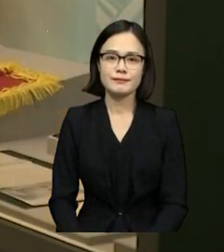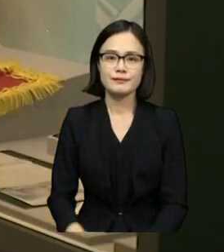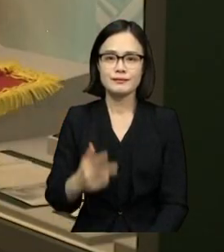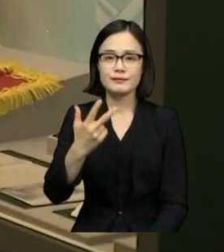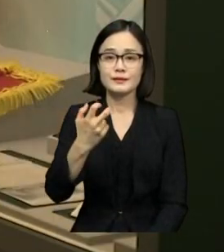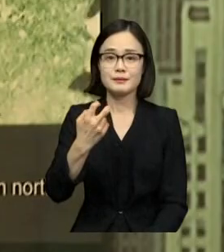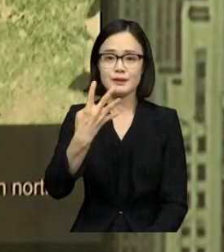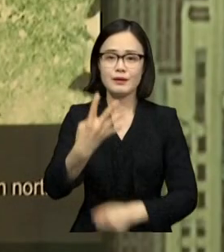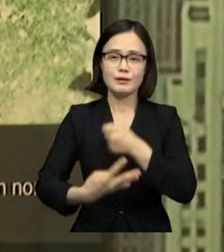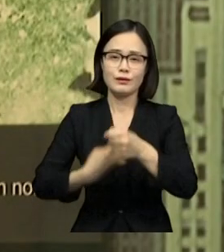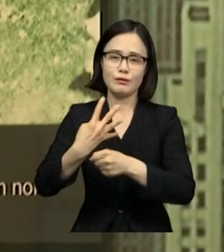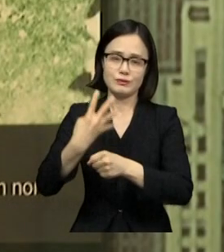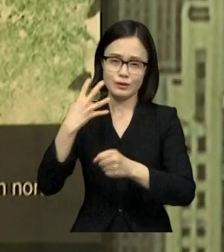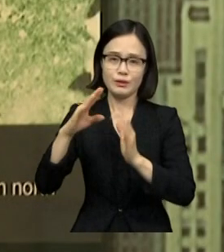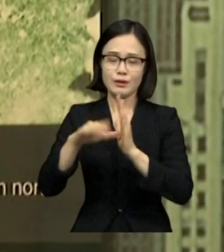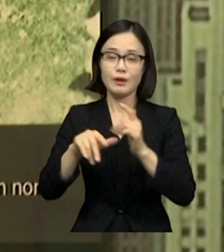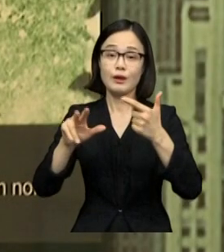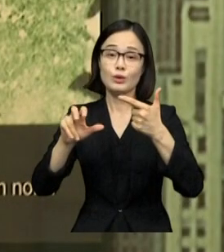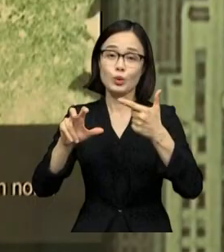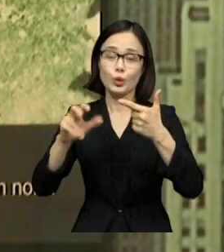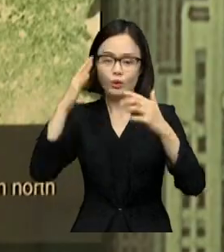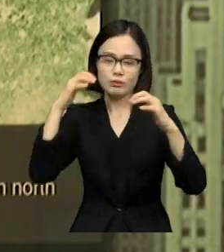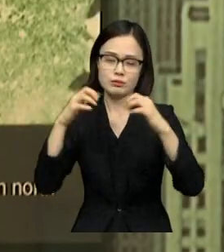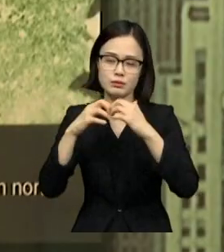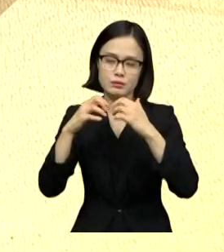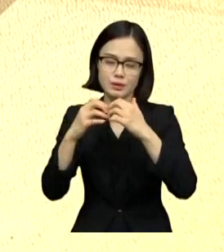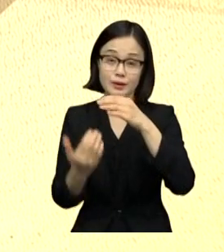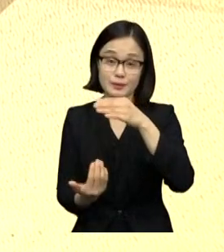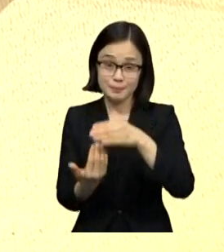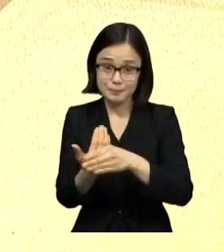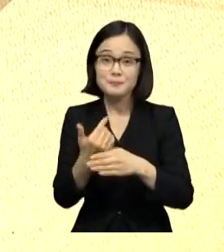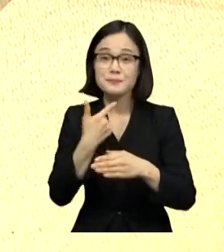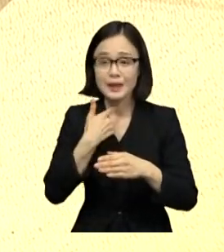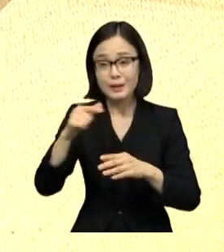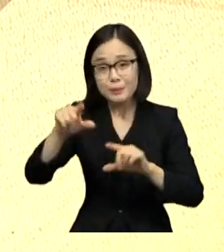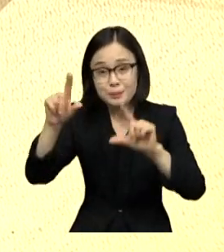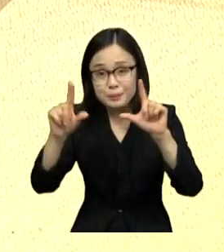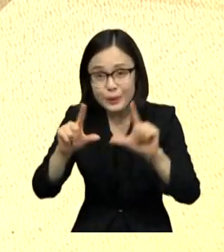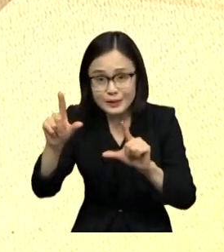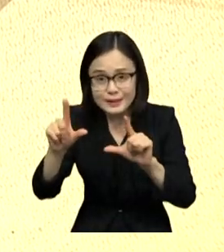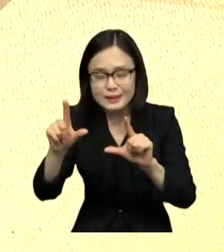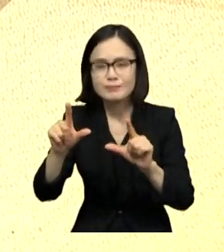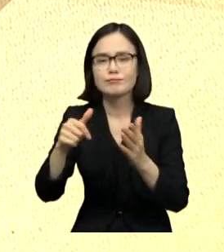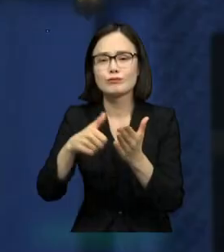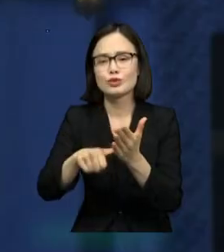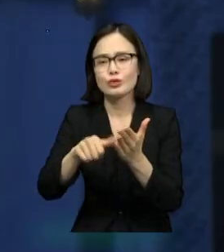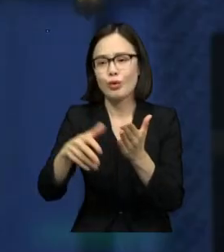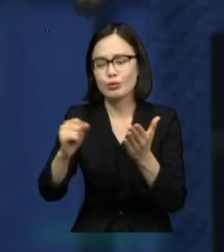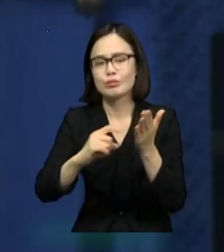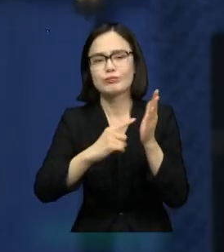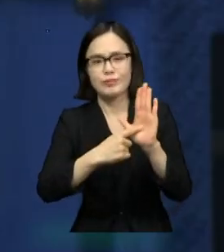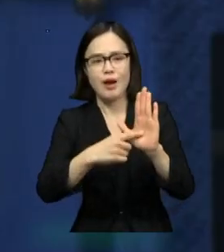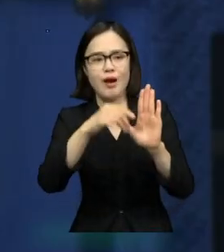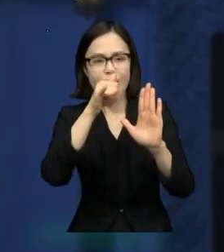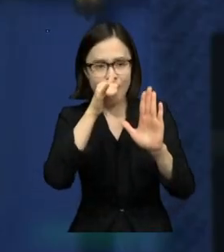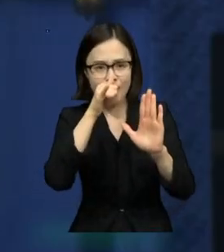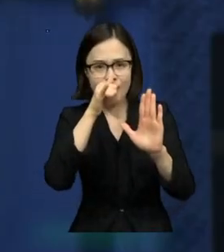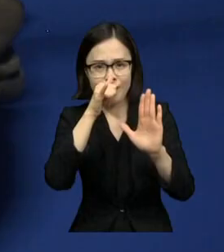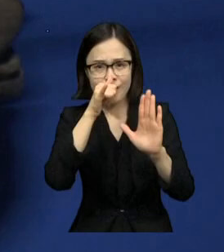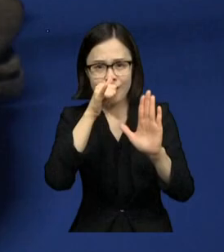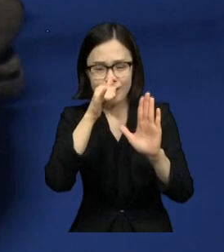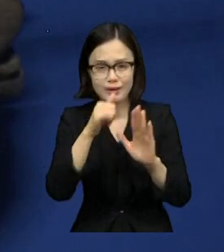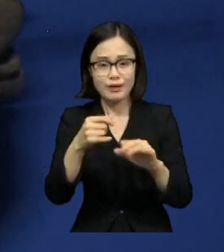74년 전6.25 전쟁의 참상을 보여주는 각종 유품과 사진들. 주인이 누구였을지 벌겋게 녹이